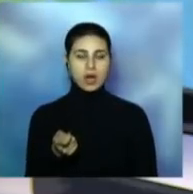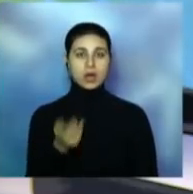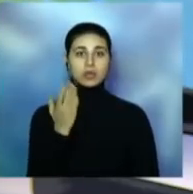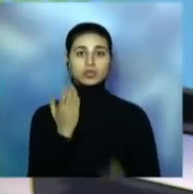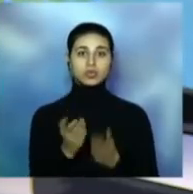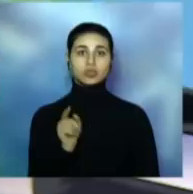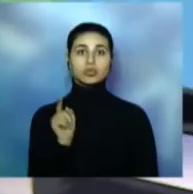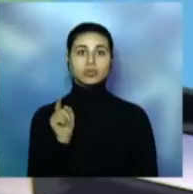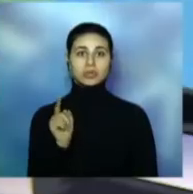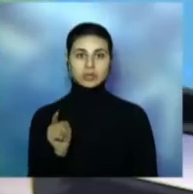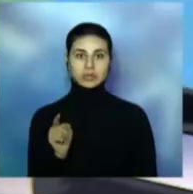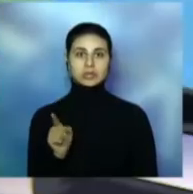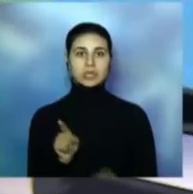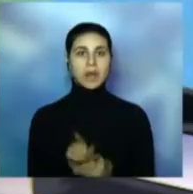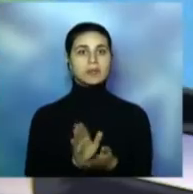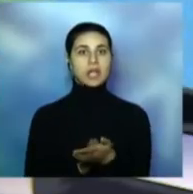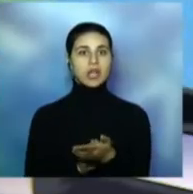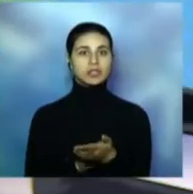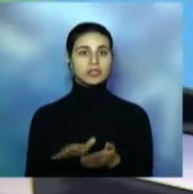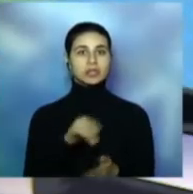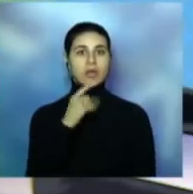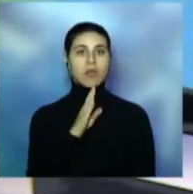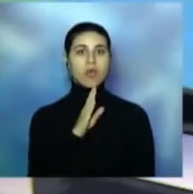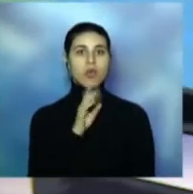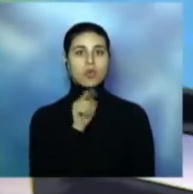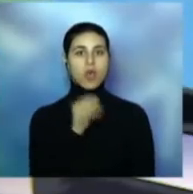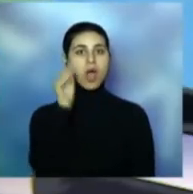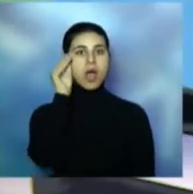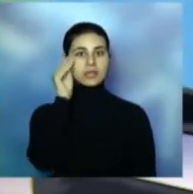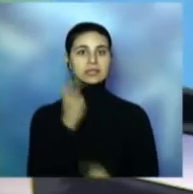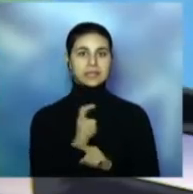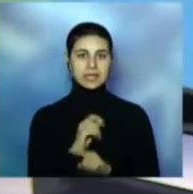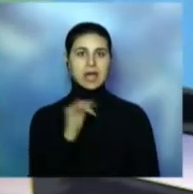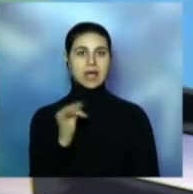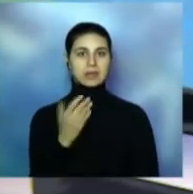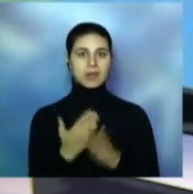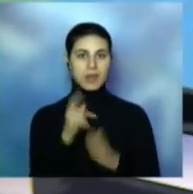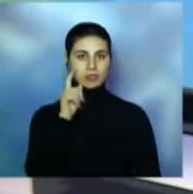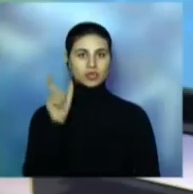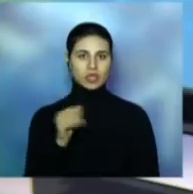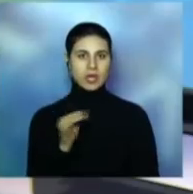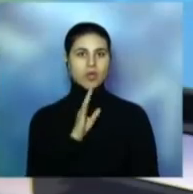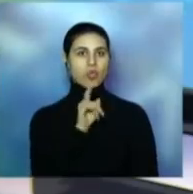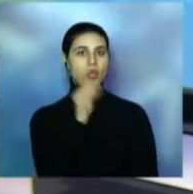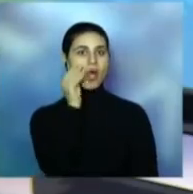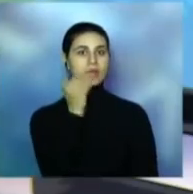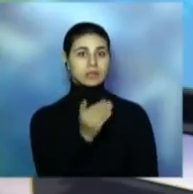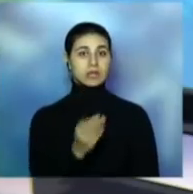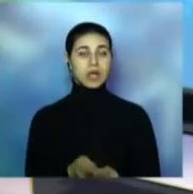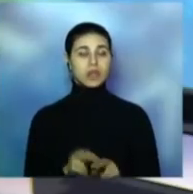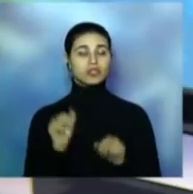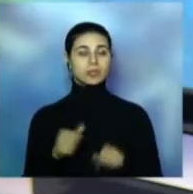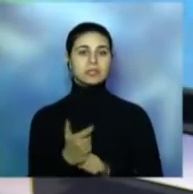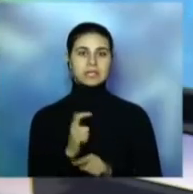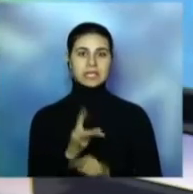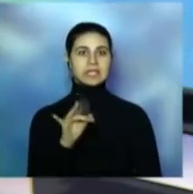ის შეკებულია, ტაშდაკრულია გოგოებისგან, რომლის აზრიც ძალიან აინტერესებს დაუშვათ ბიჭს, მაშინ აქ შეიძლება